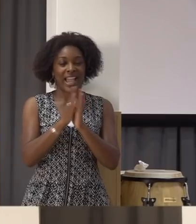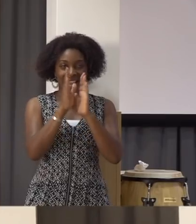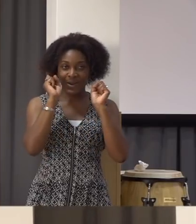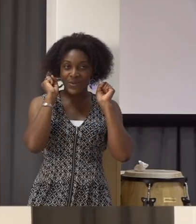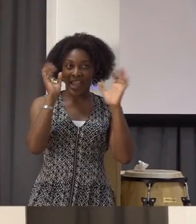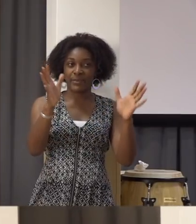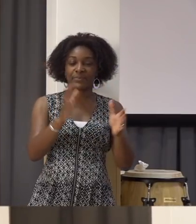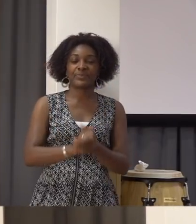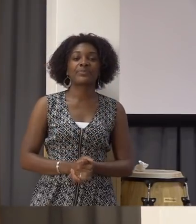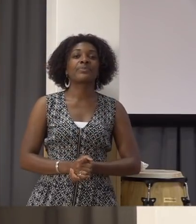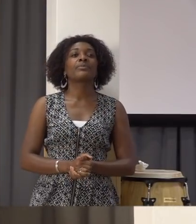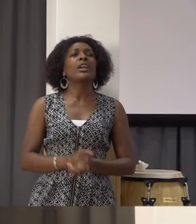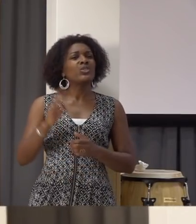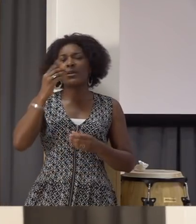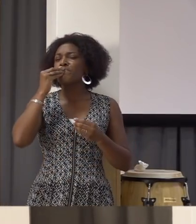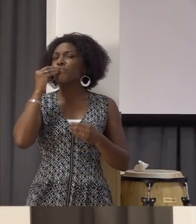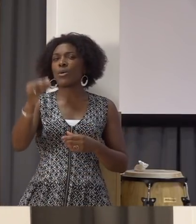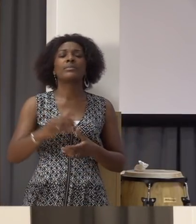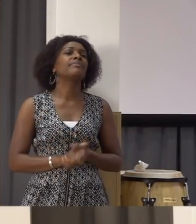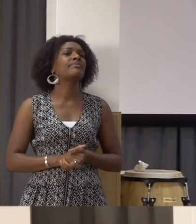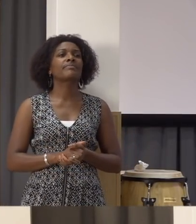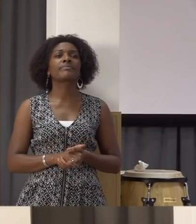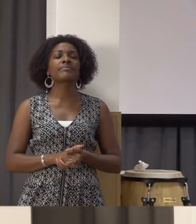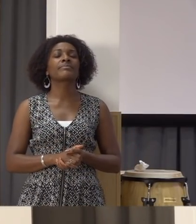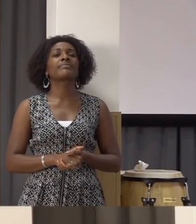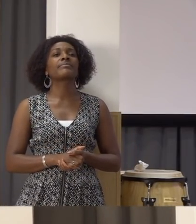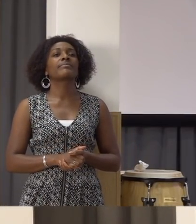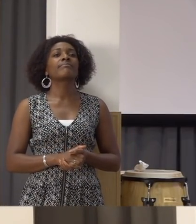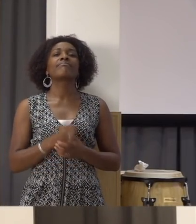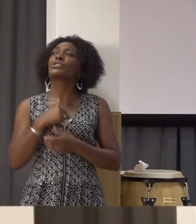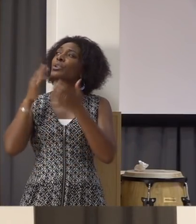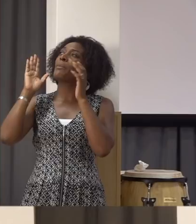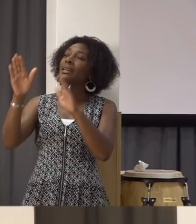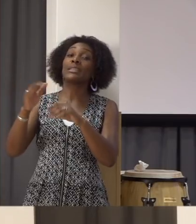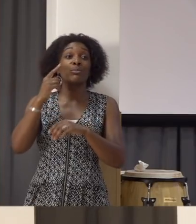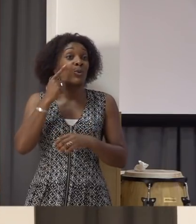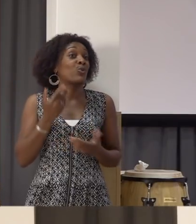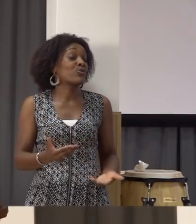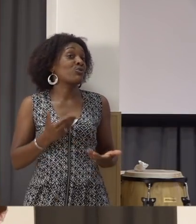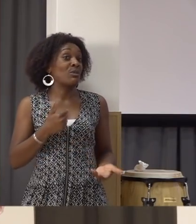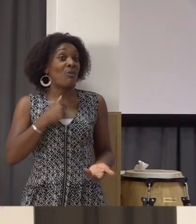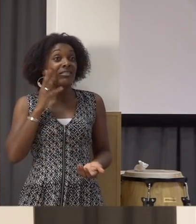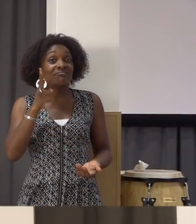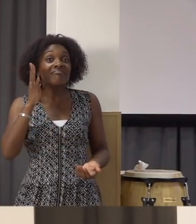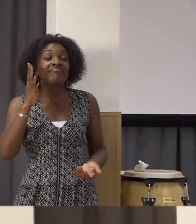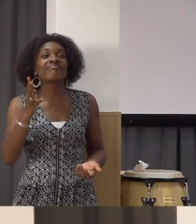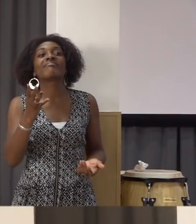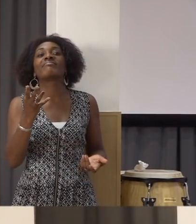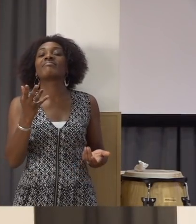Alléluia. Dieu est bon. Je le bénis pour l'occasion qu'il m'a donnée